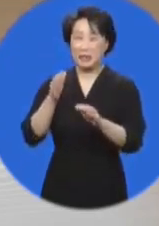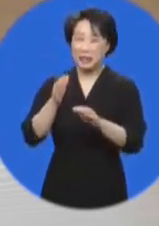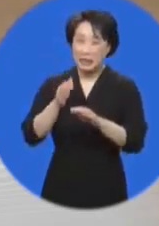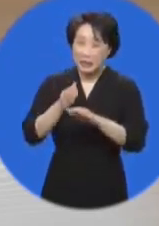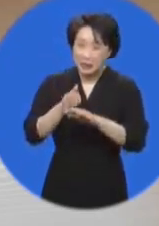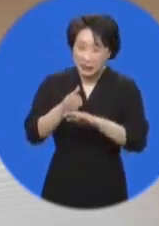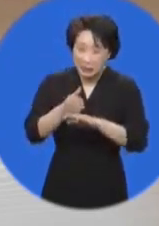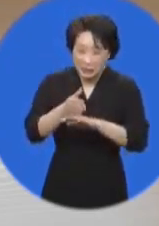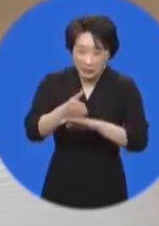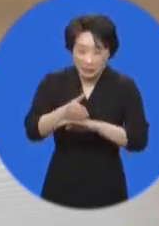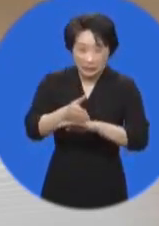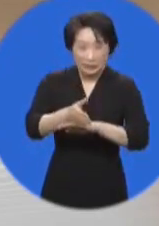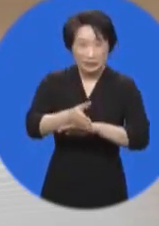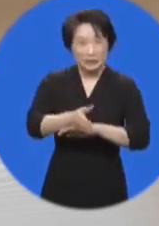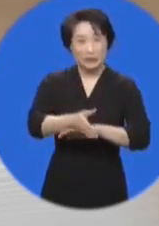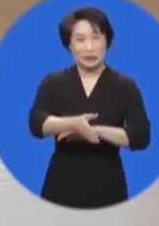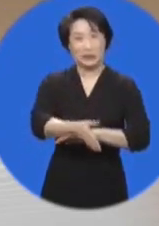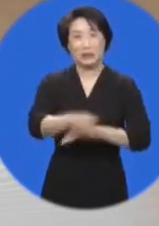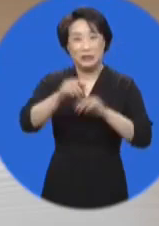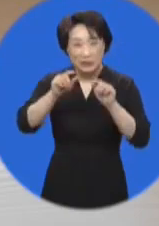예비하라